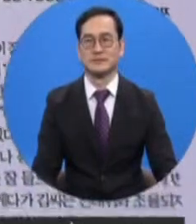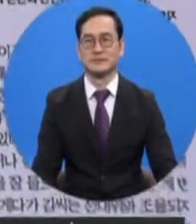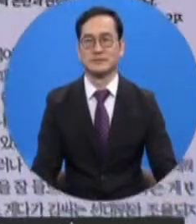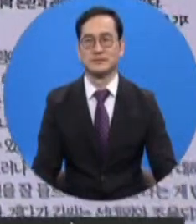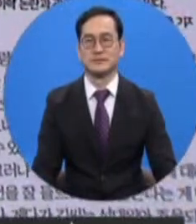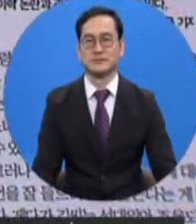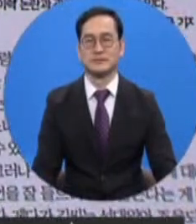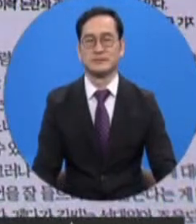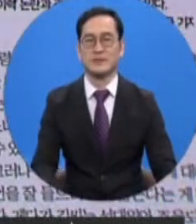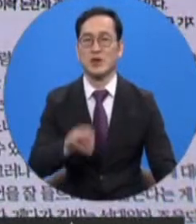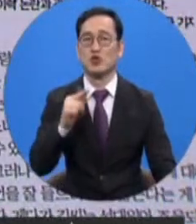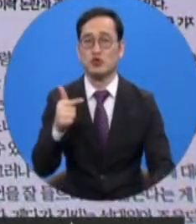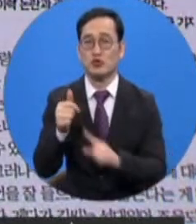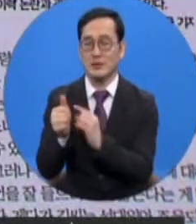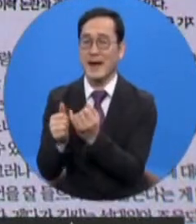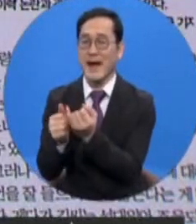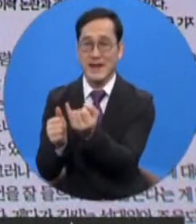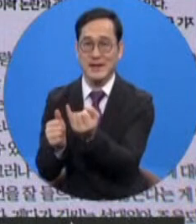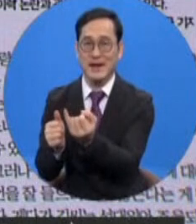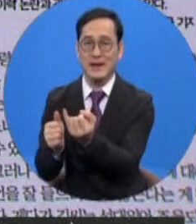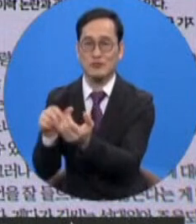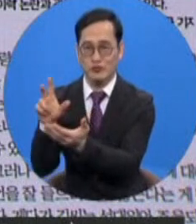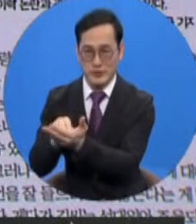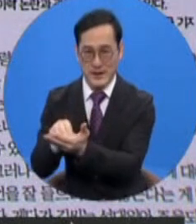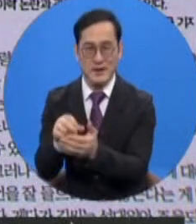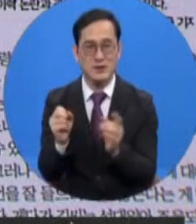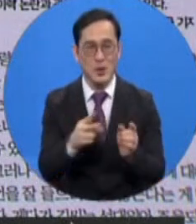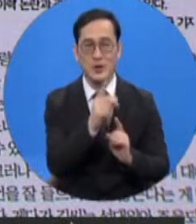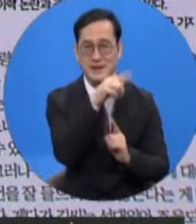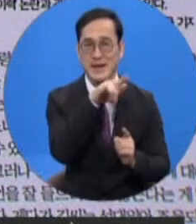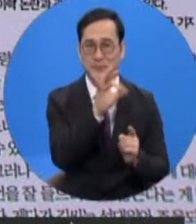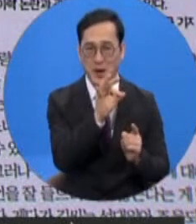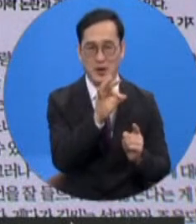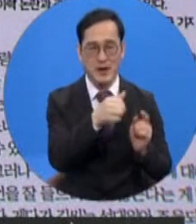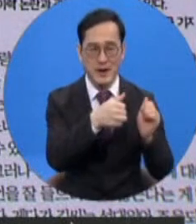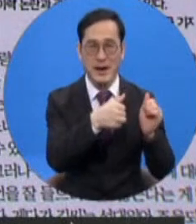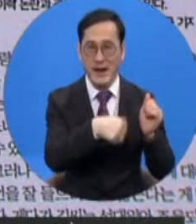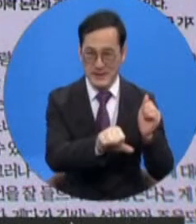윤석열 후보의 아내 의혹 이어서 이재명 후보의 장남 도박.